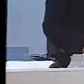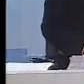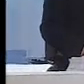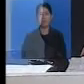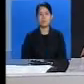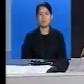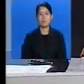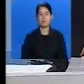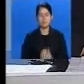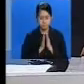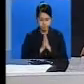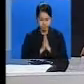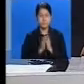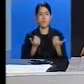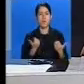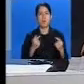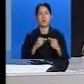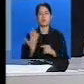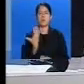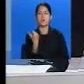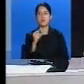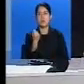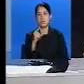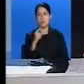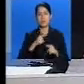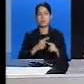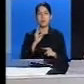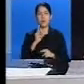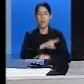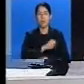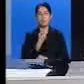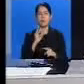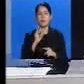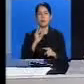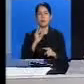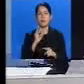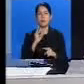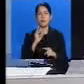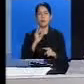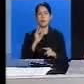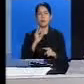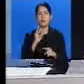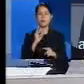ส วัสดีค่ะขอต้อนรับเข้าสู่ข่าวพักค่ำวันนี้วันศุกร์ที่12มิถุนายน2552ค่ะ